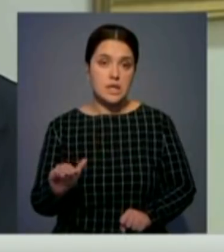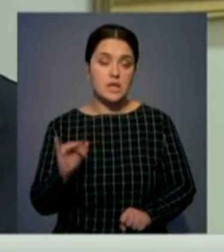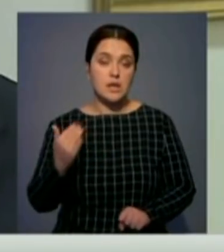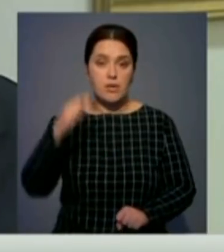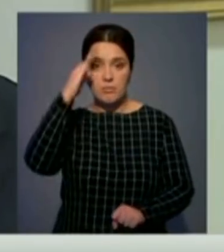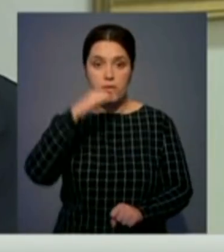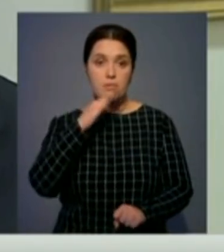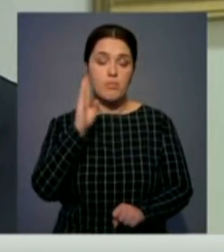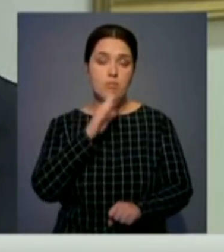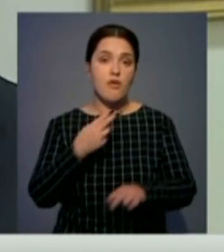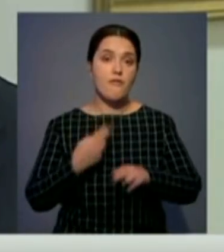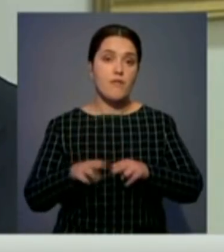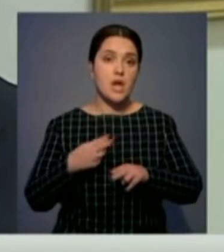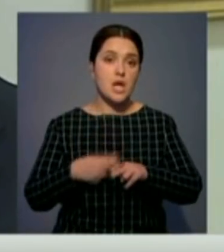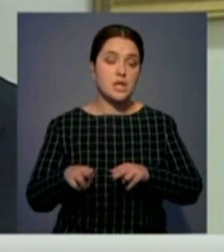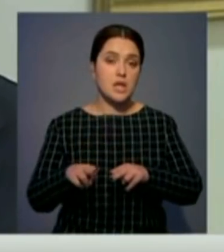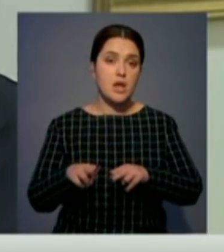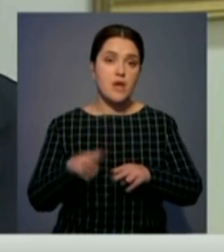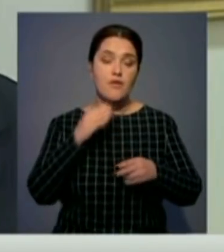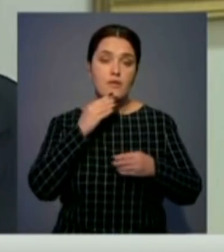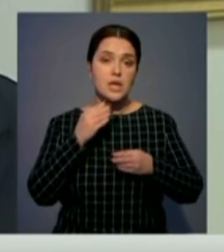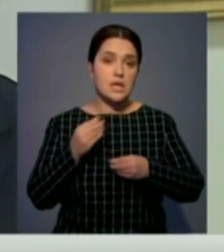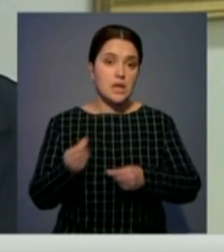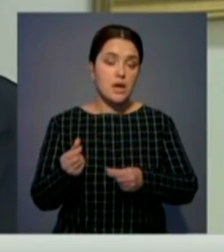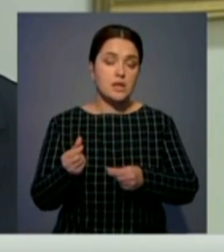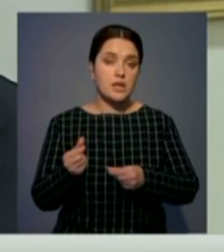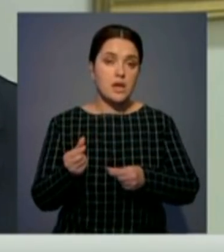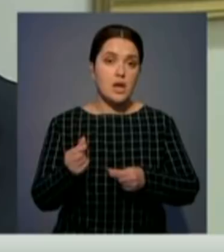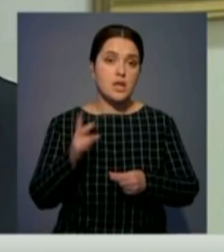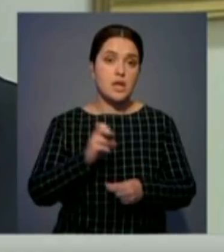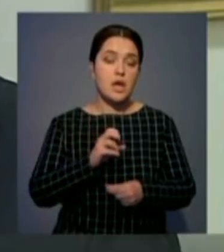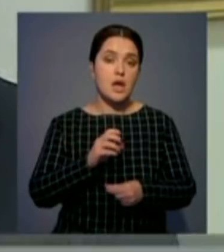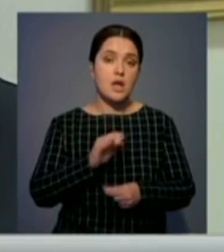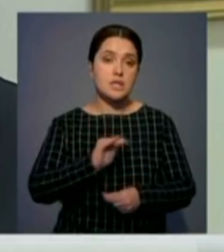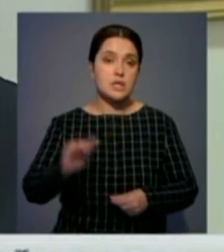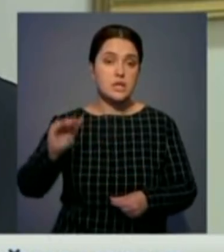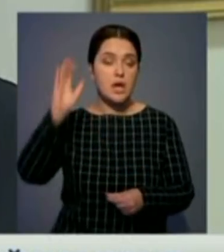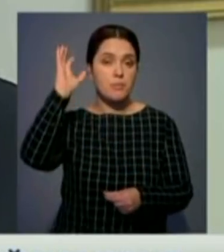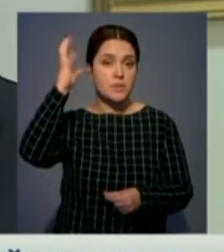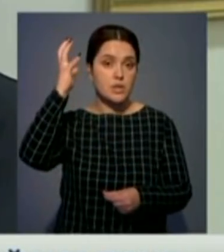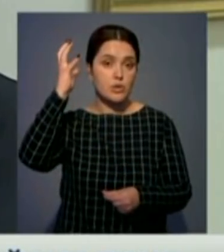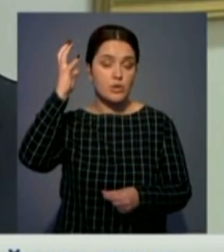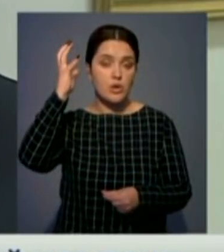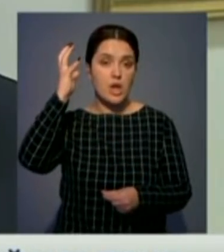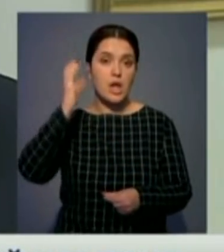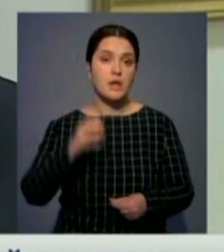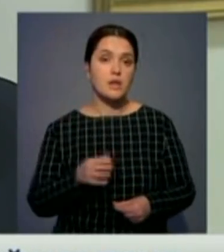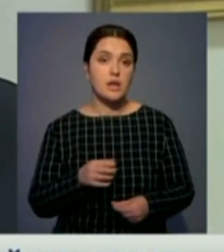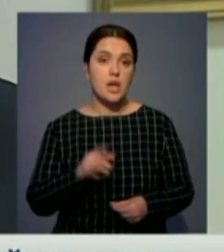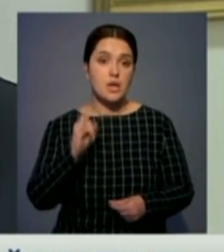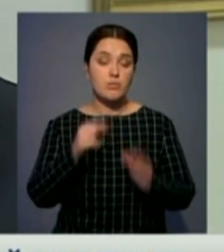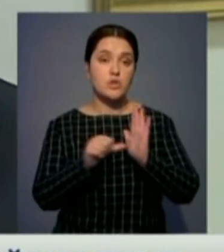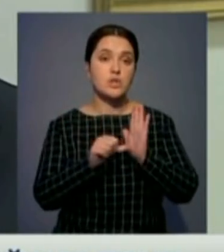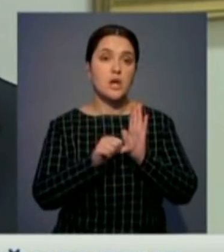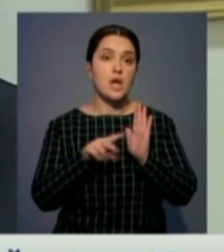от вредного влияния на детскую психику, неокрепшую детскую психику. Ребенок в 6